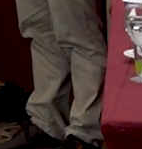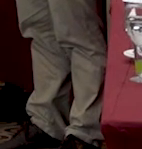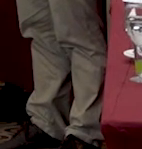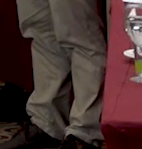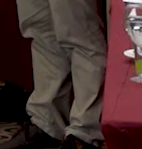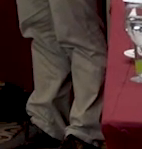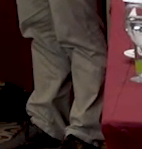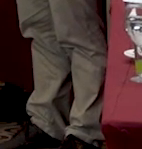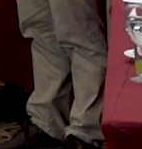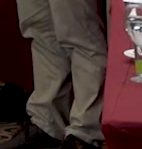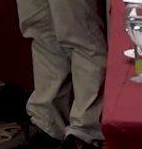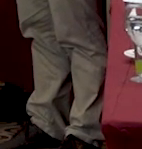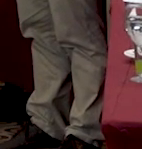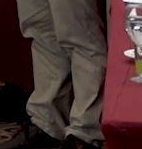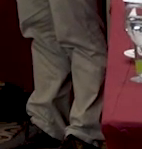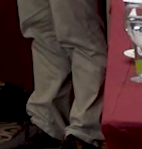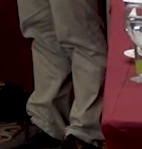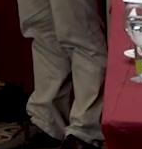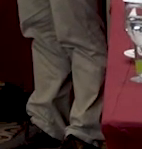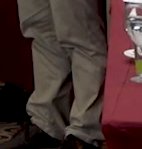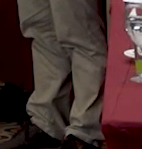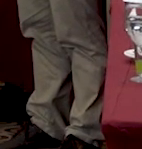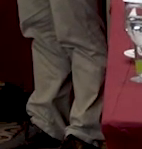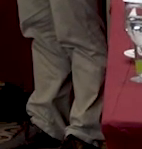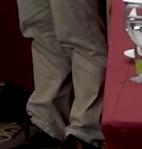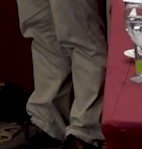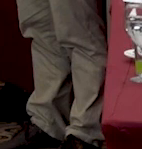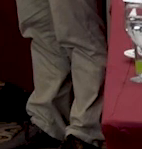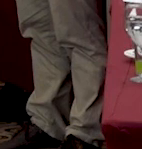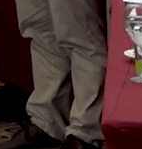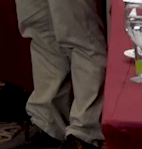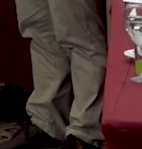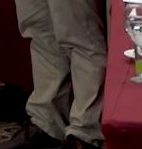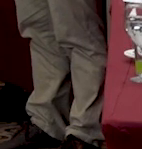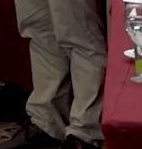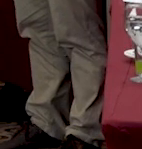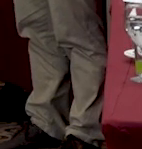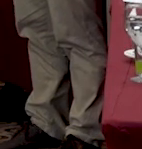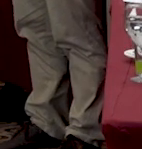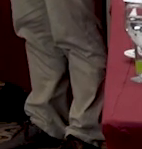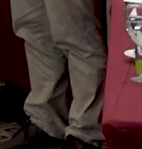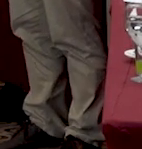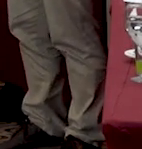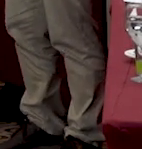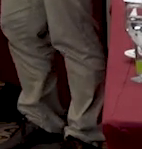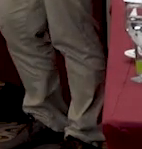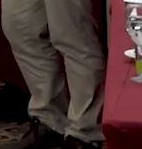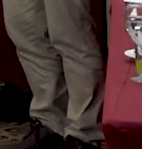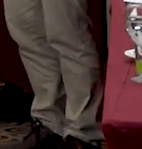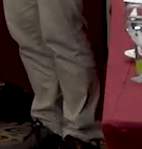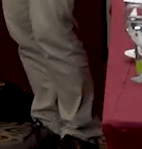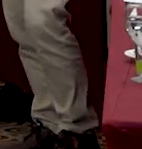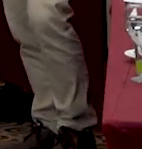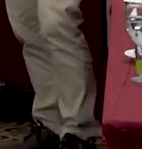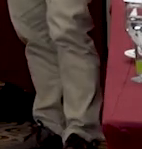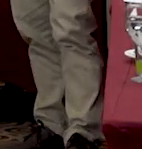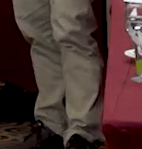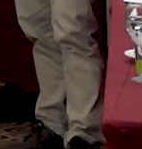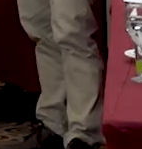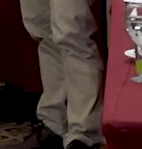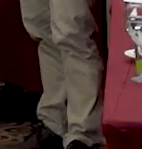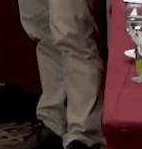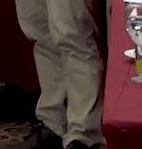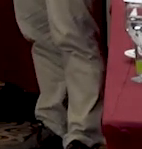menghitung ya gitu sih Ya menghitung fasilitasi penghitungannya Jadi kami Kalau iya